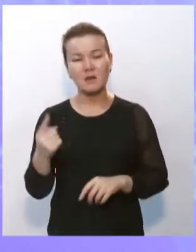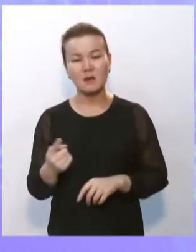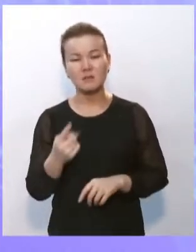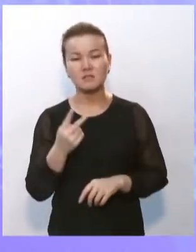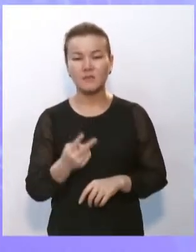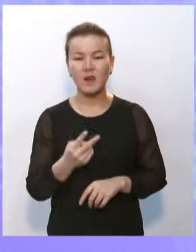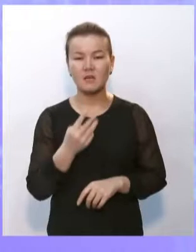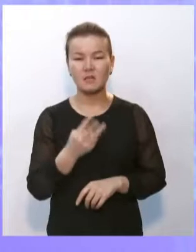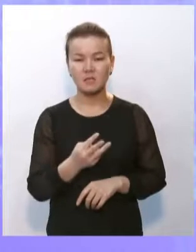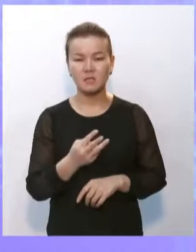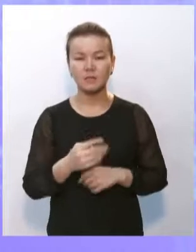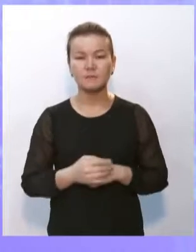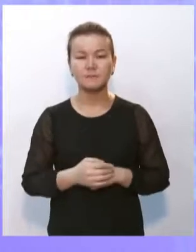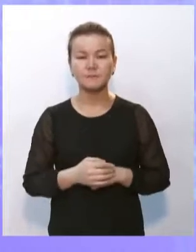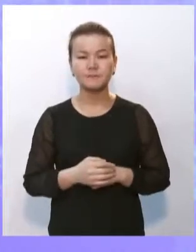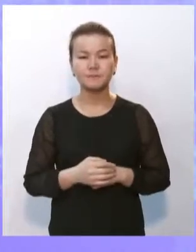раз-два-три